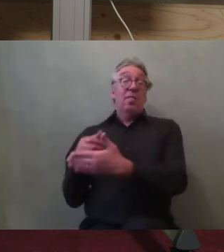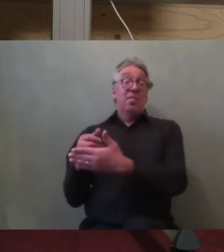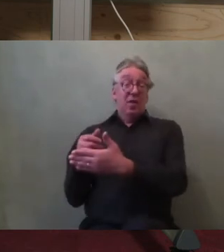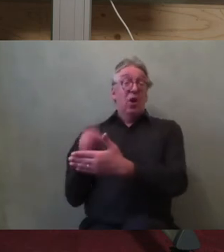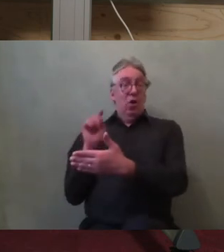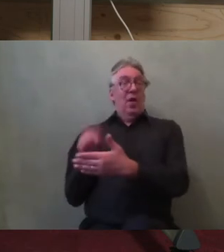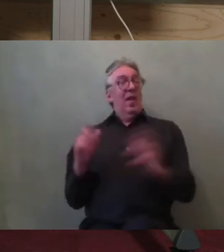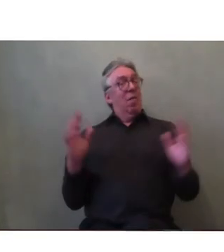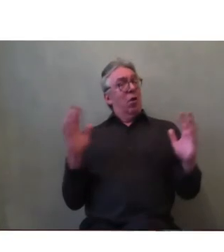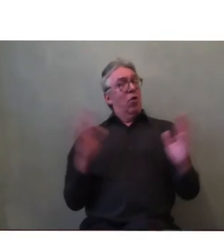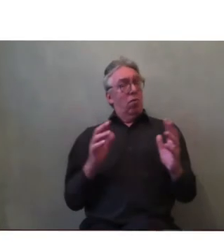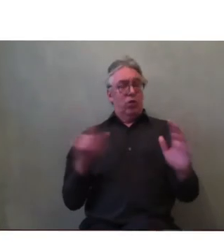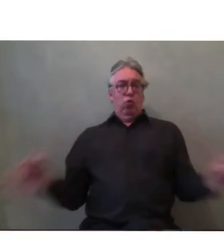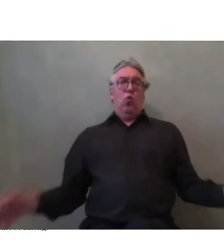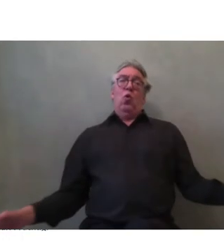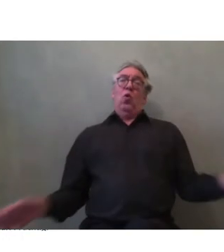we gebundeld.